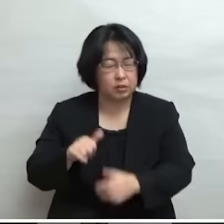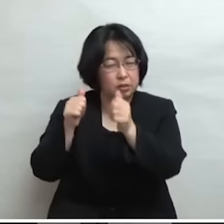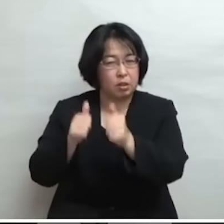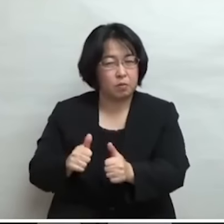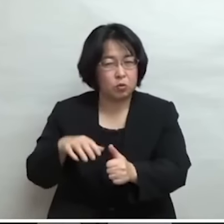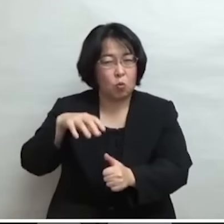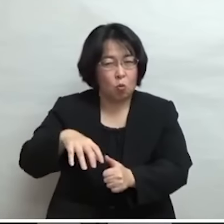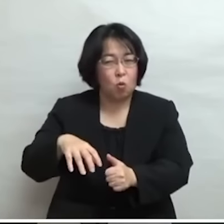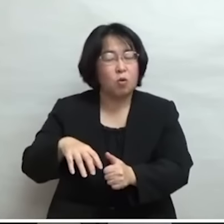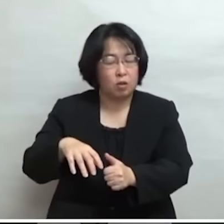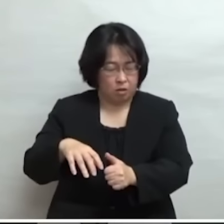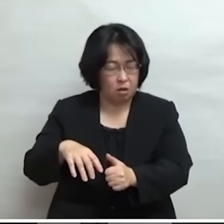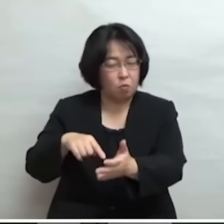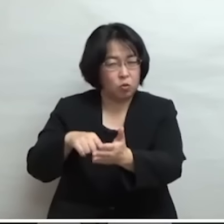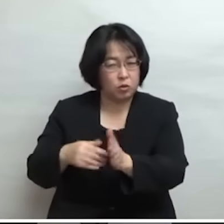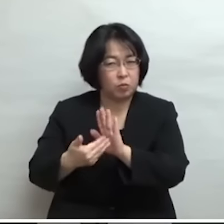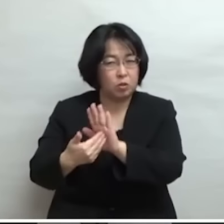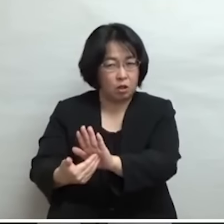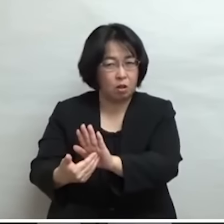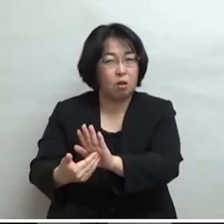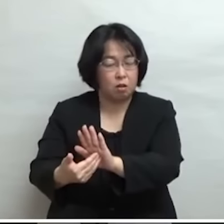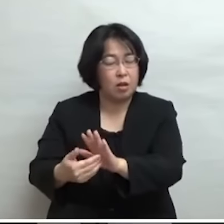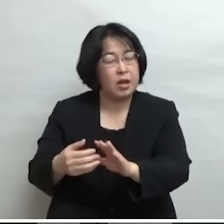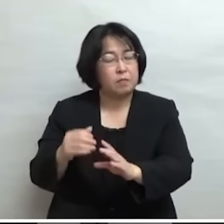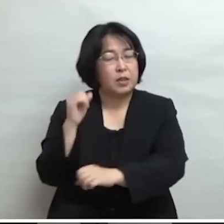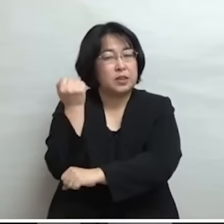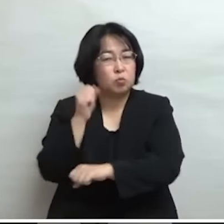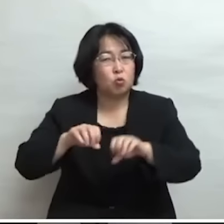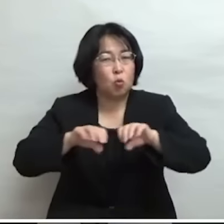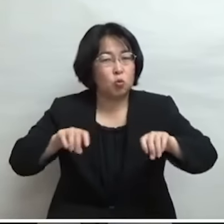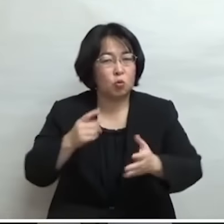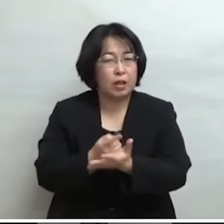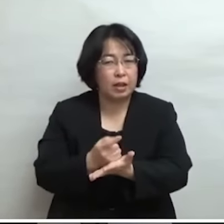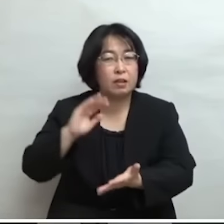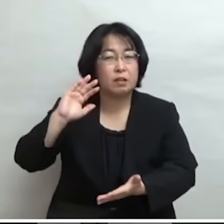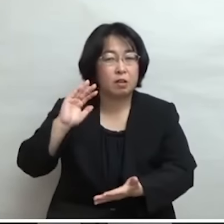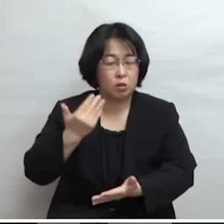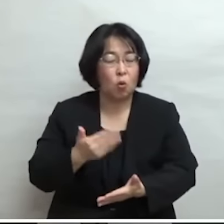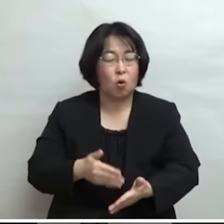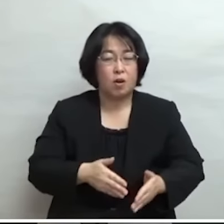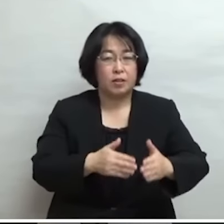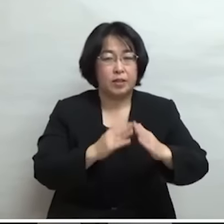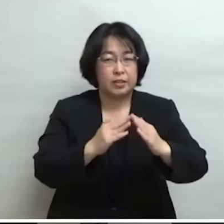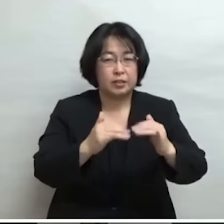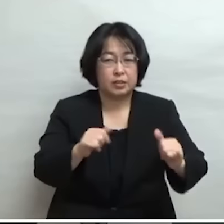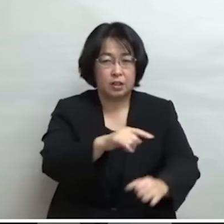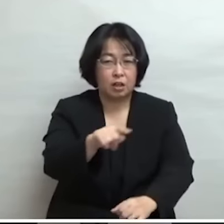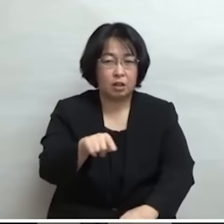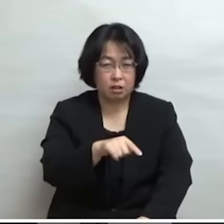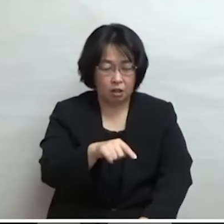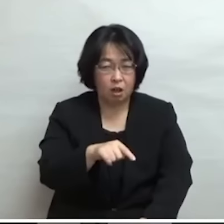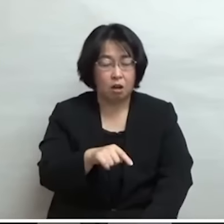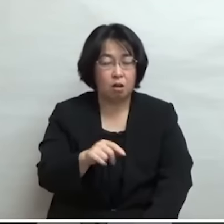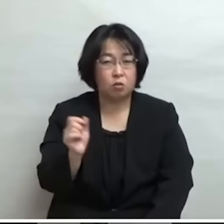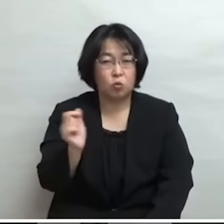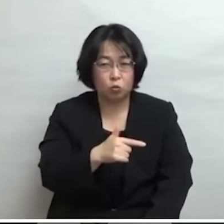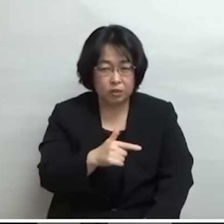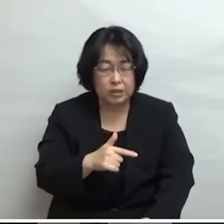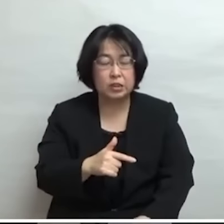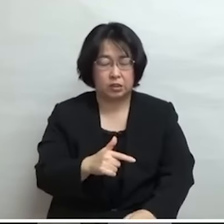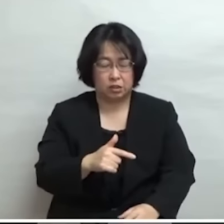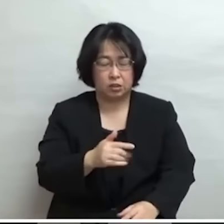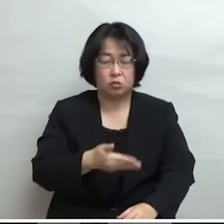ったということで、新聞報道でしか分からないんですけど、設置者の方々が、この前橋地裁の却下決定に対して即時抗告を行った